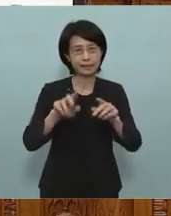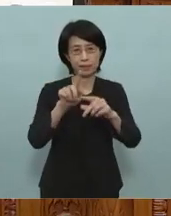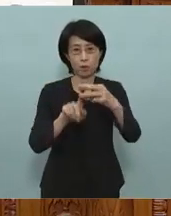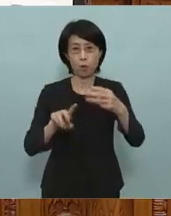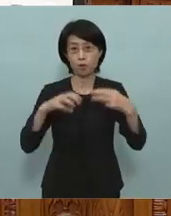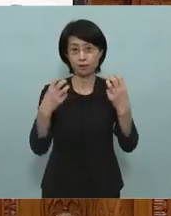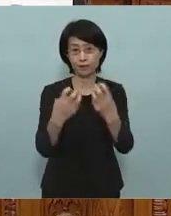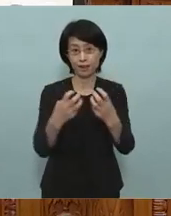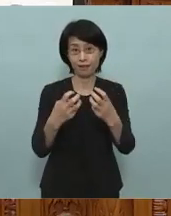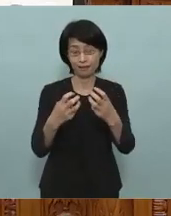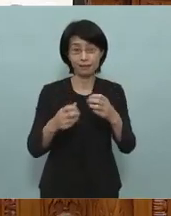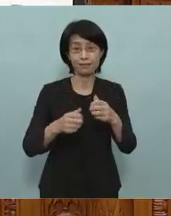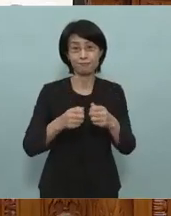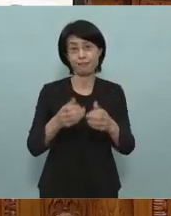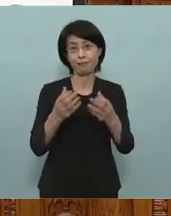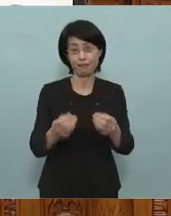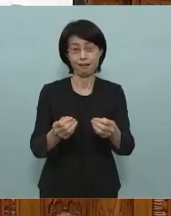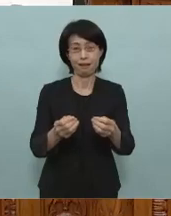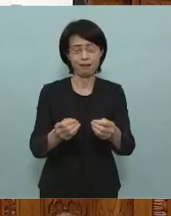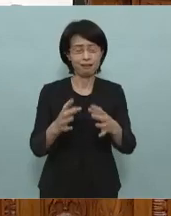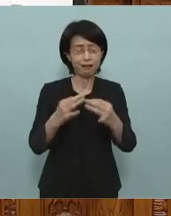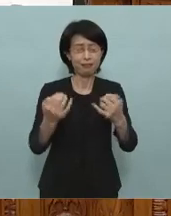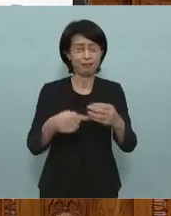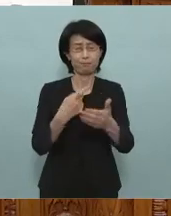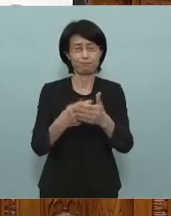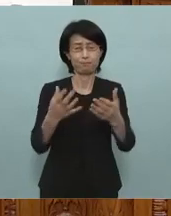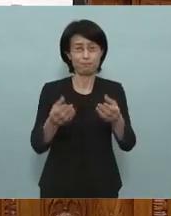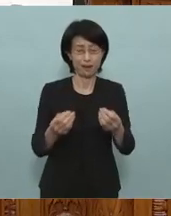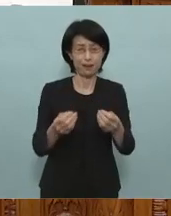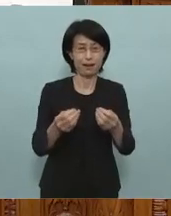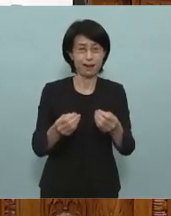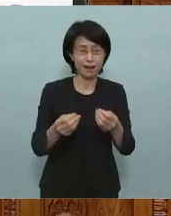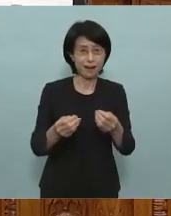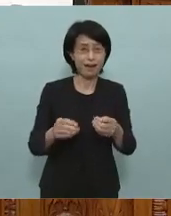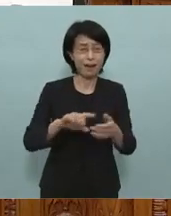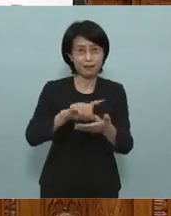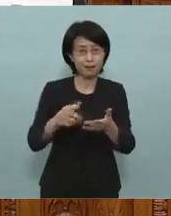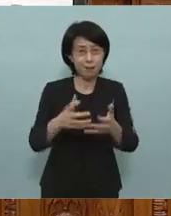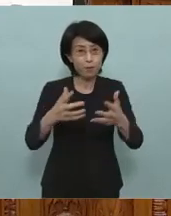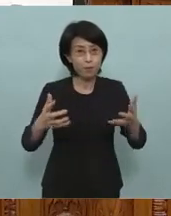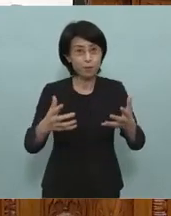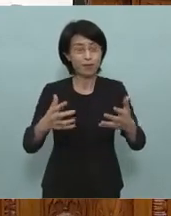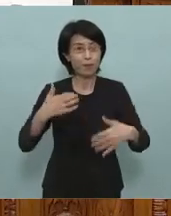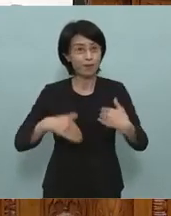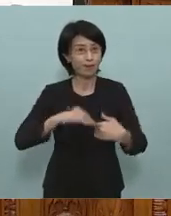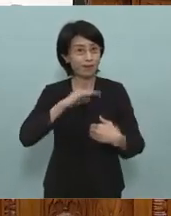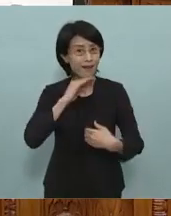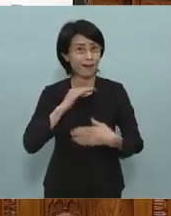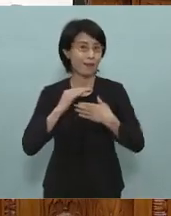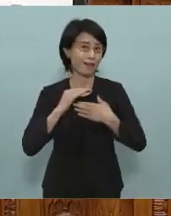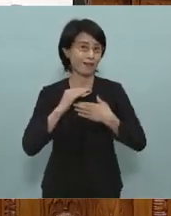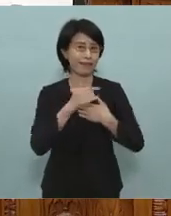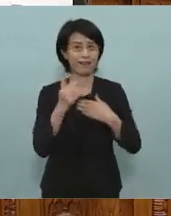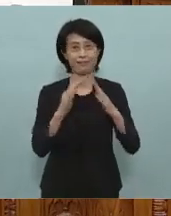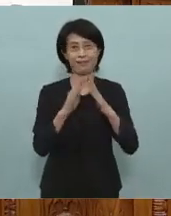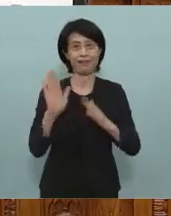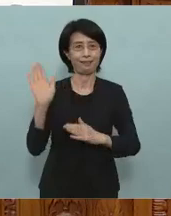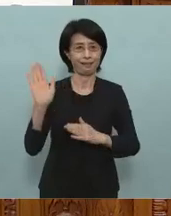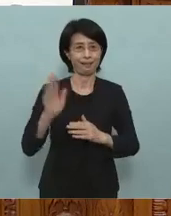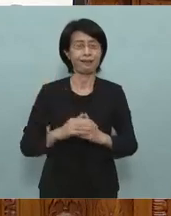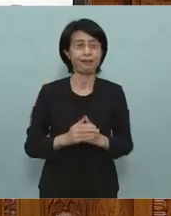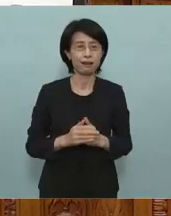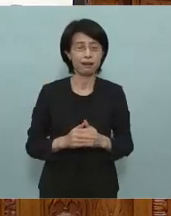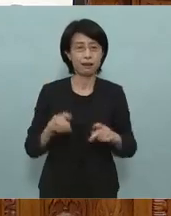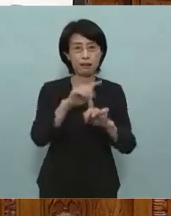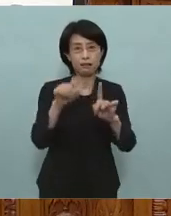いただきデジタル活用による地方創生に向けた期待の高まりが感じられる大会となりました